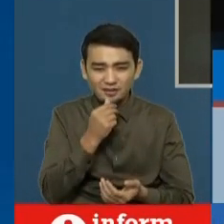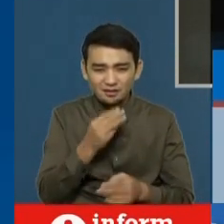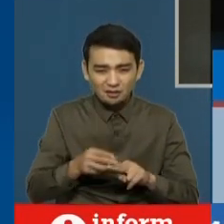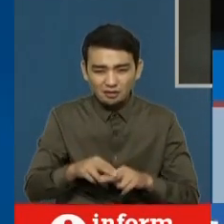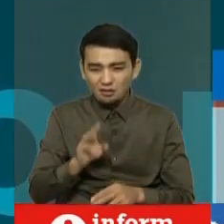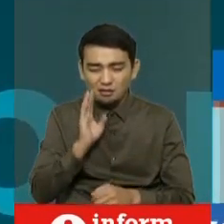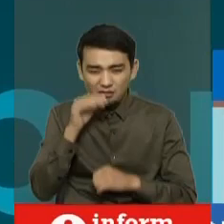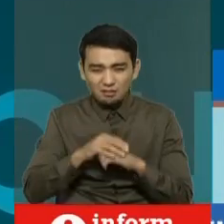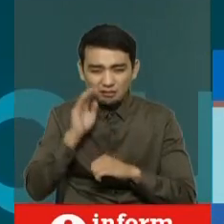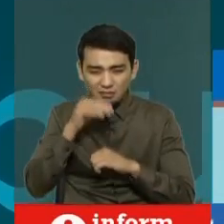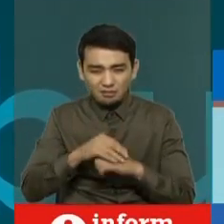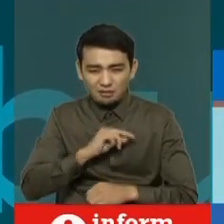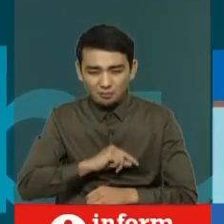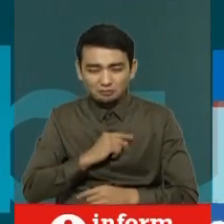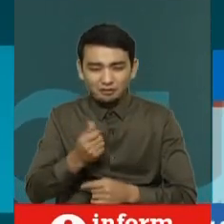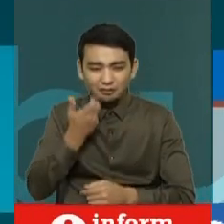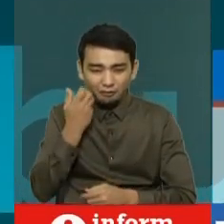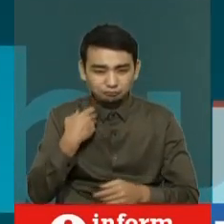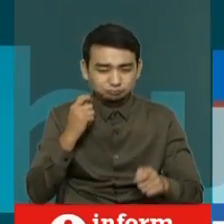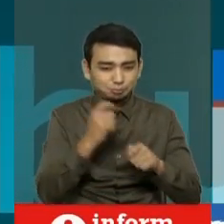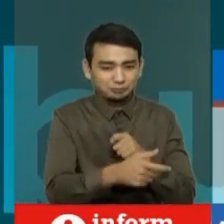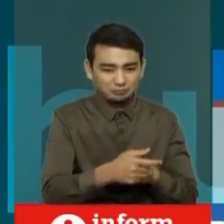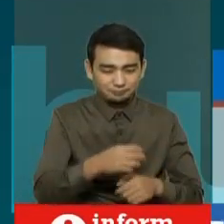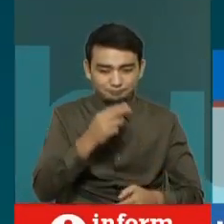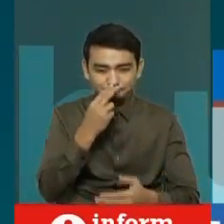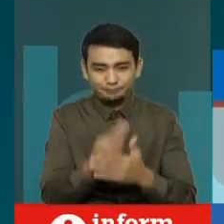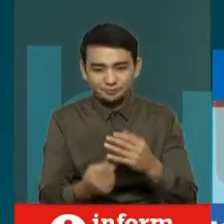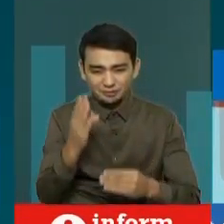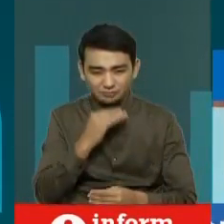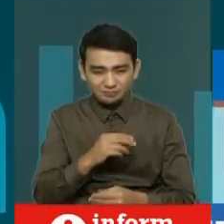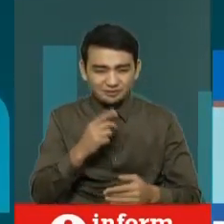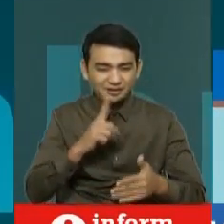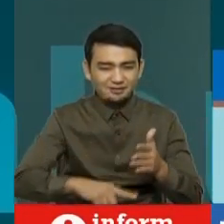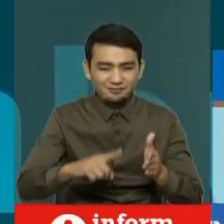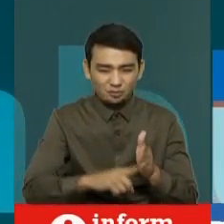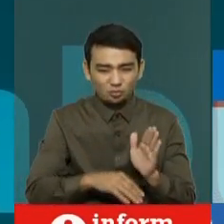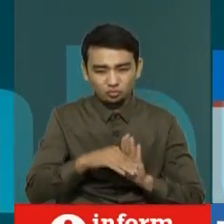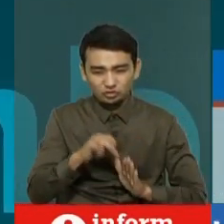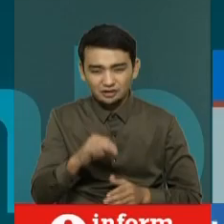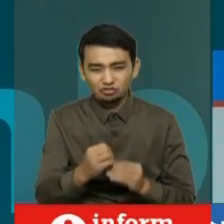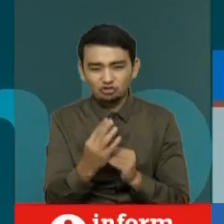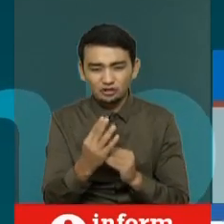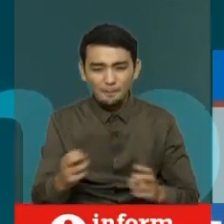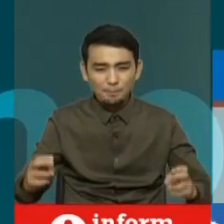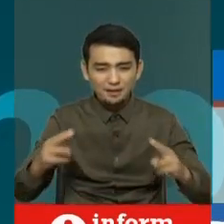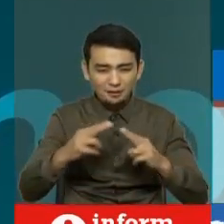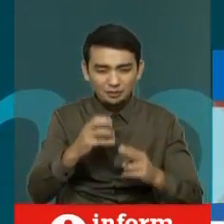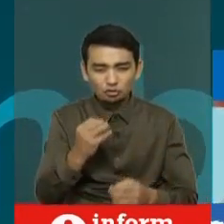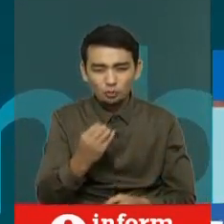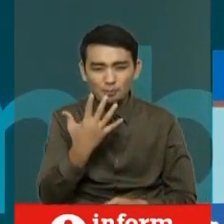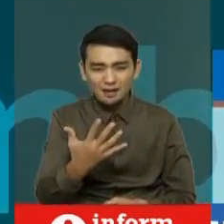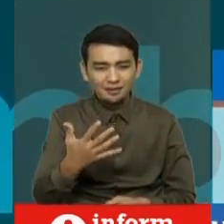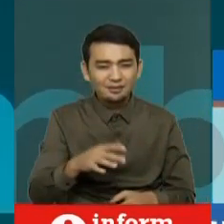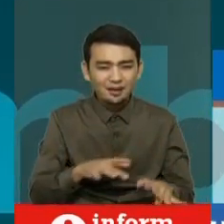зарабатывали днем и ночью. Только в Карагандинской области за последние 3 года выявили 14 финансовых пирамид. И еще 5 дел расследуют сейчас.